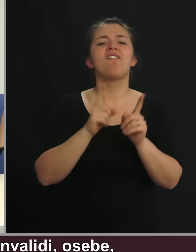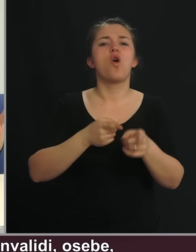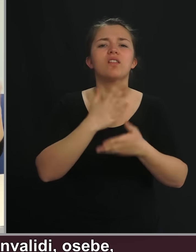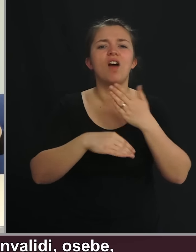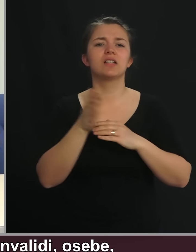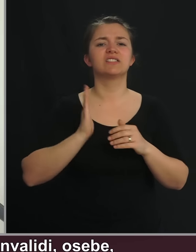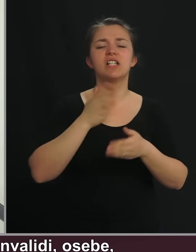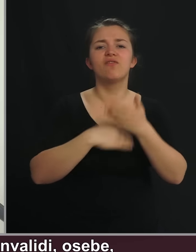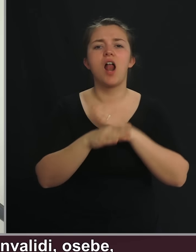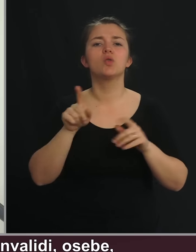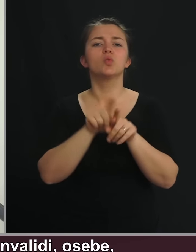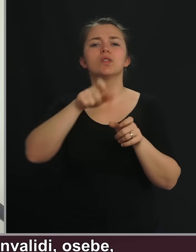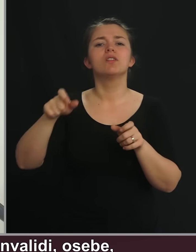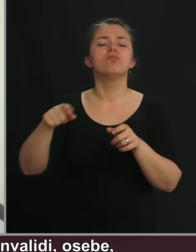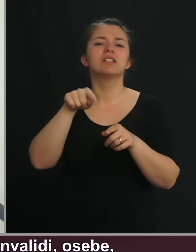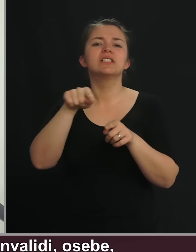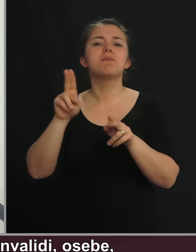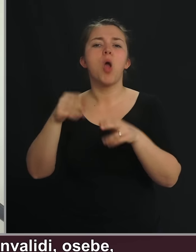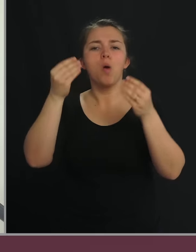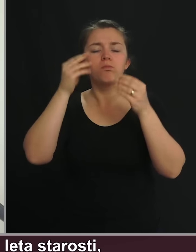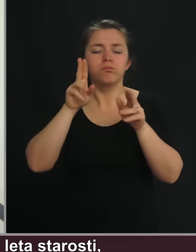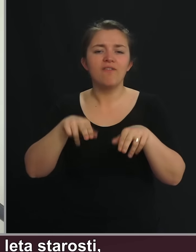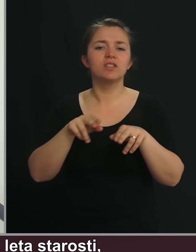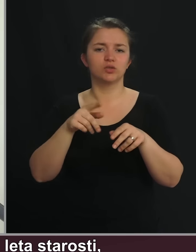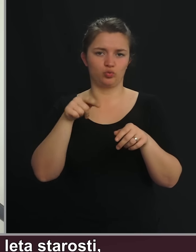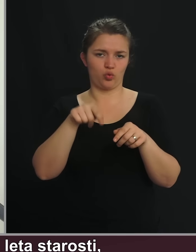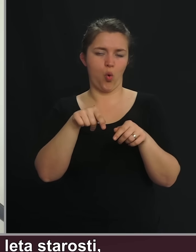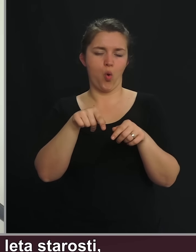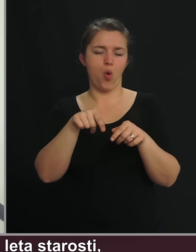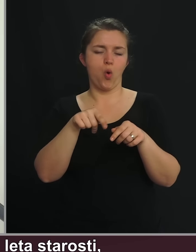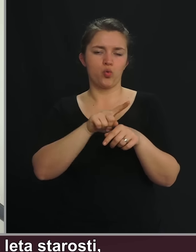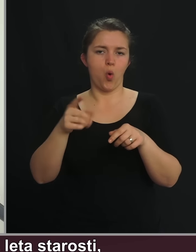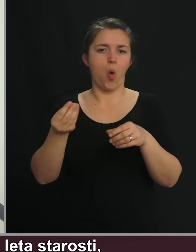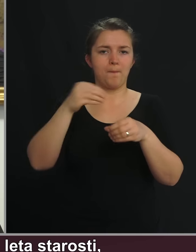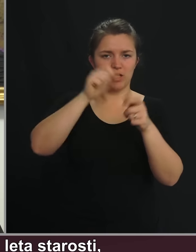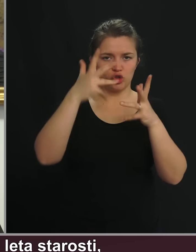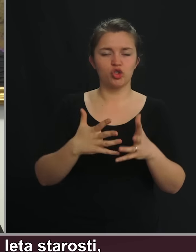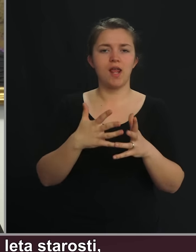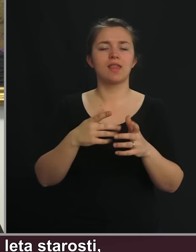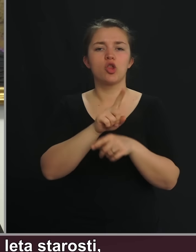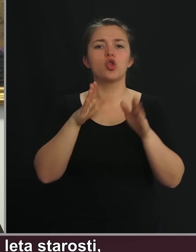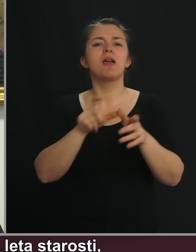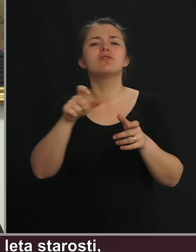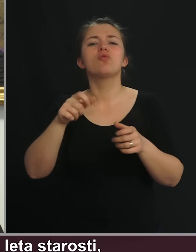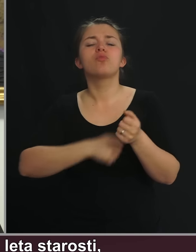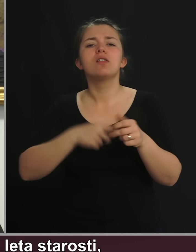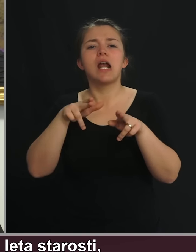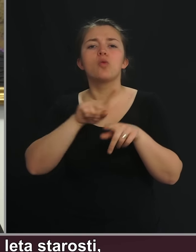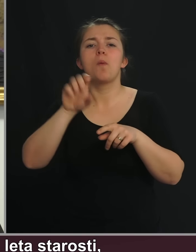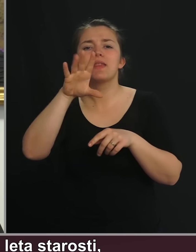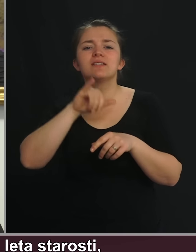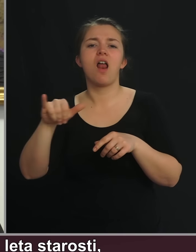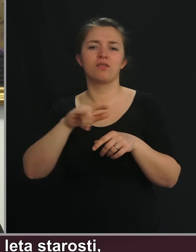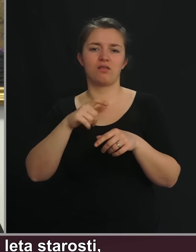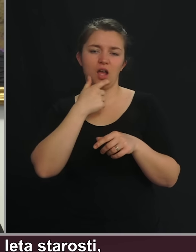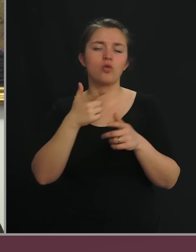osebe, ki imajo priznano pravico do prištete dobe, ker so zbolele za rakom do 15. leta starosti